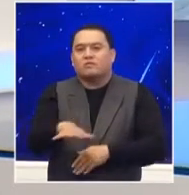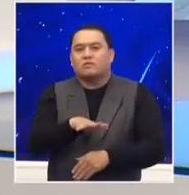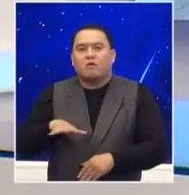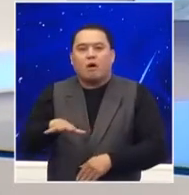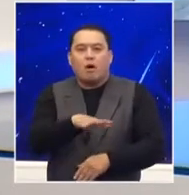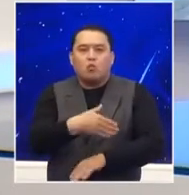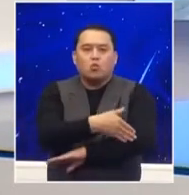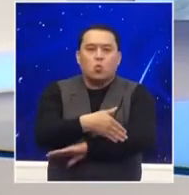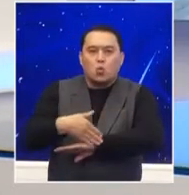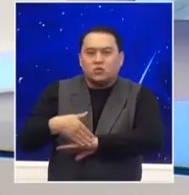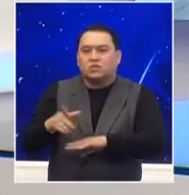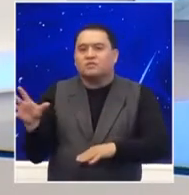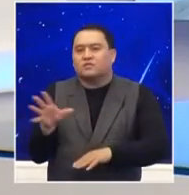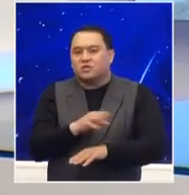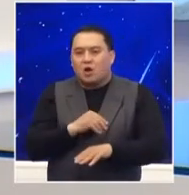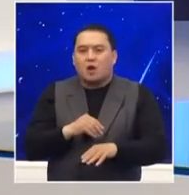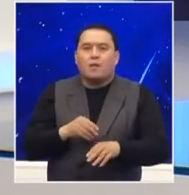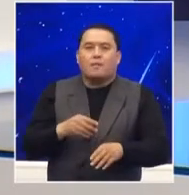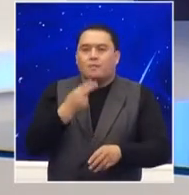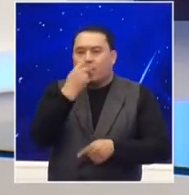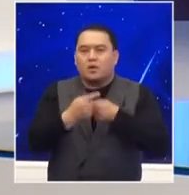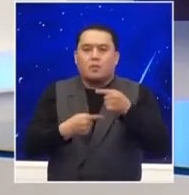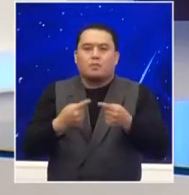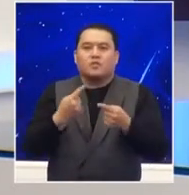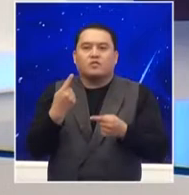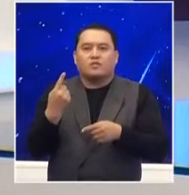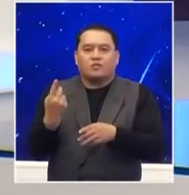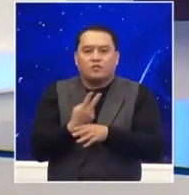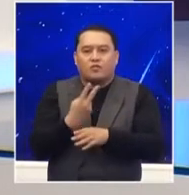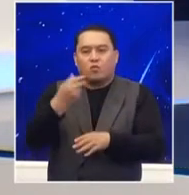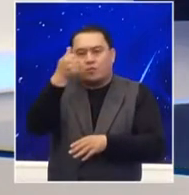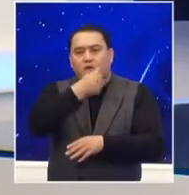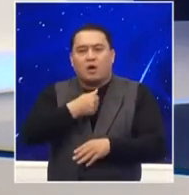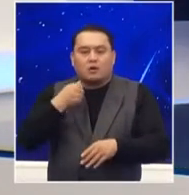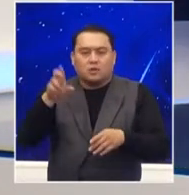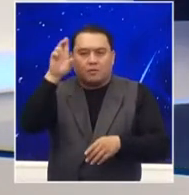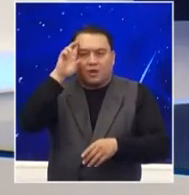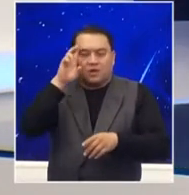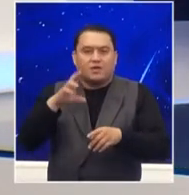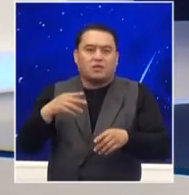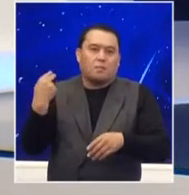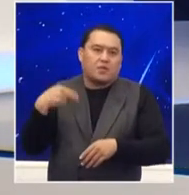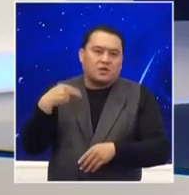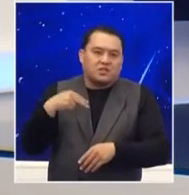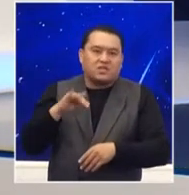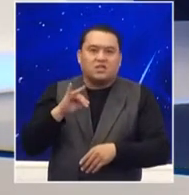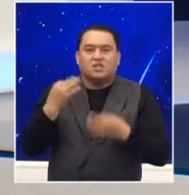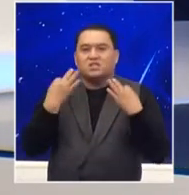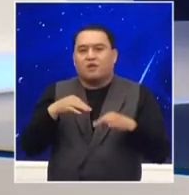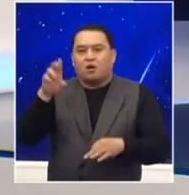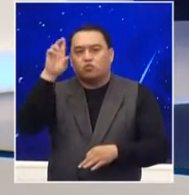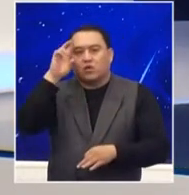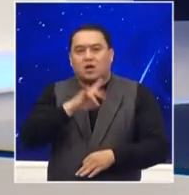благоустраиваются улицы и дворы. Уже по традиции в преддверии двух государственных праздников – Дня первого президента и